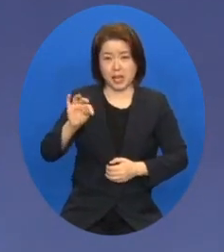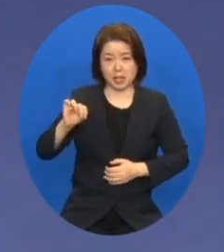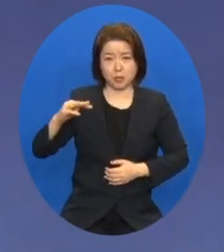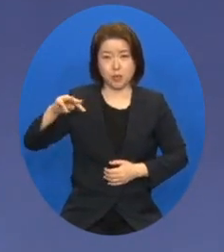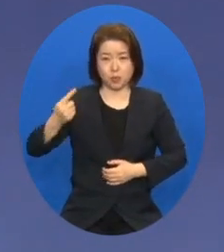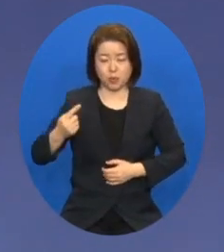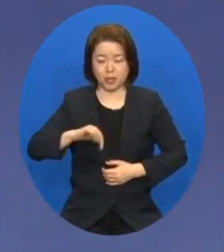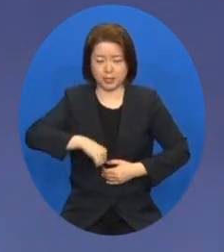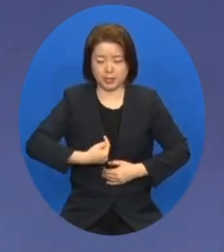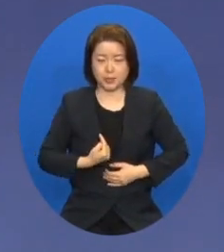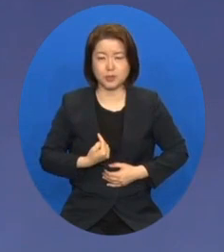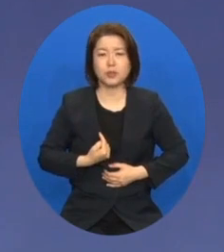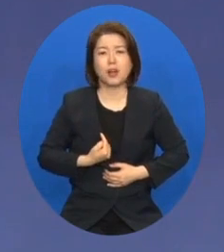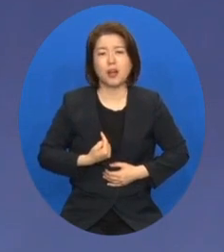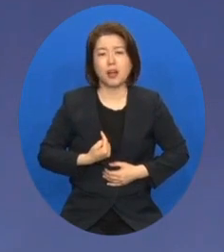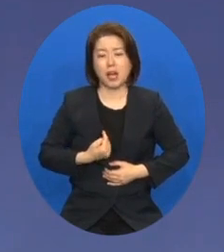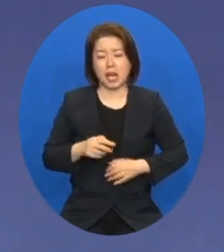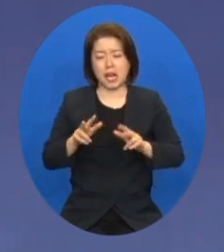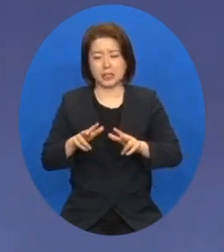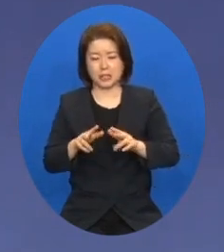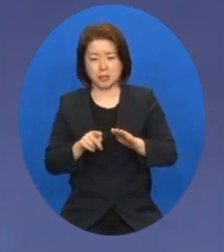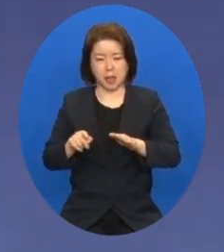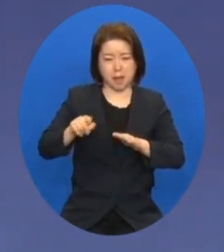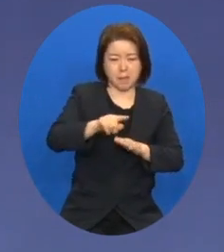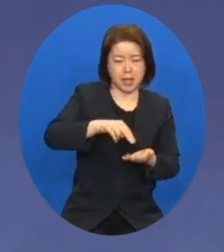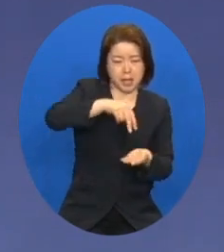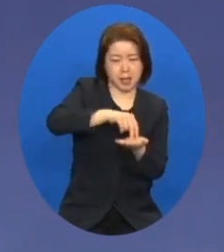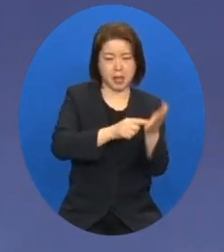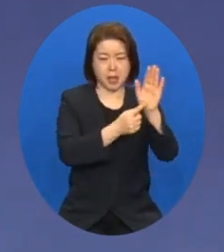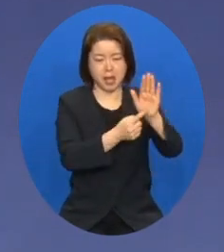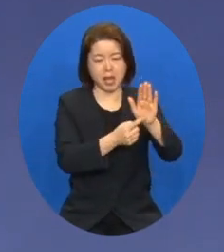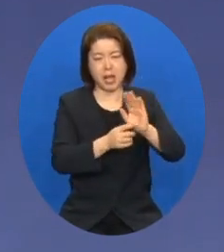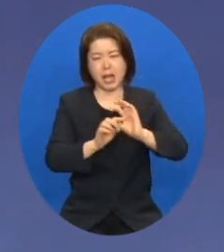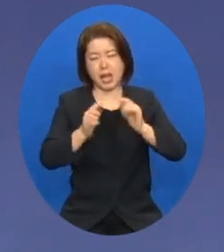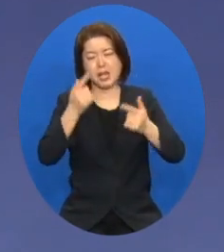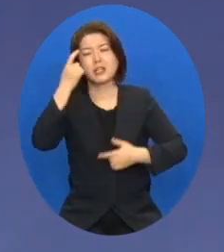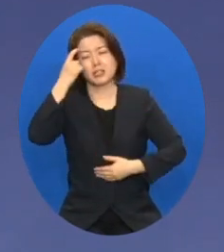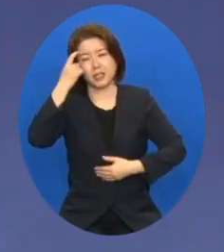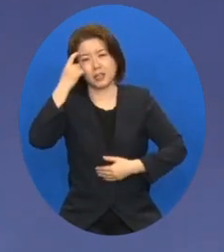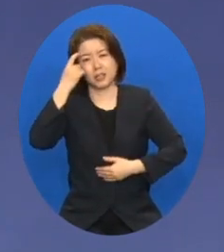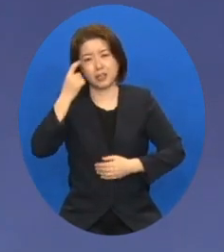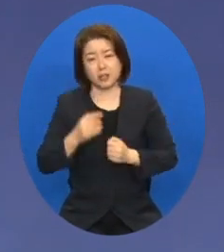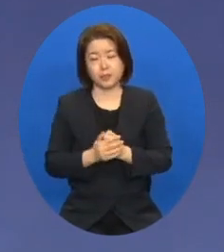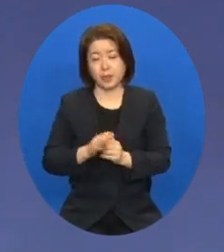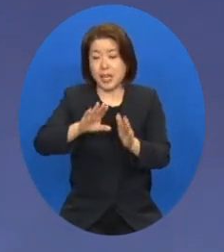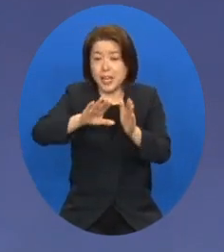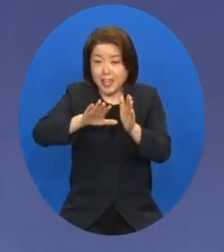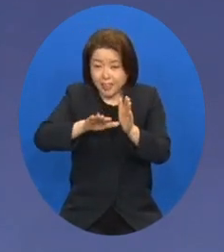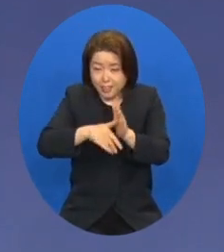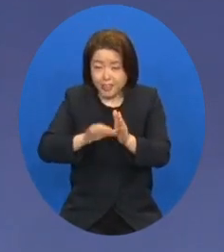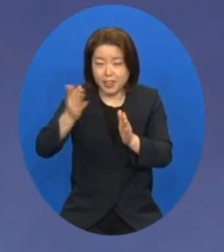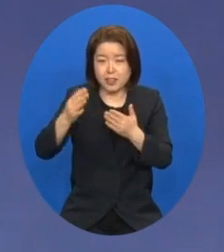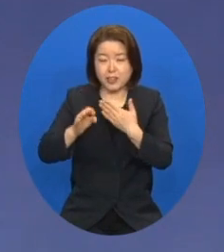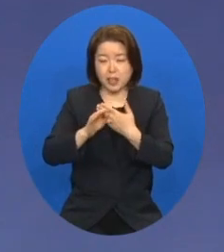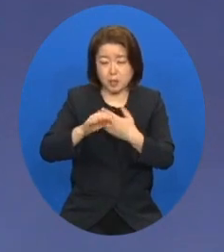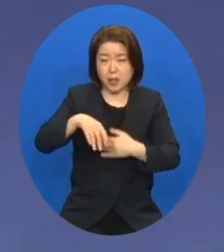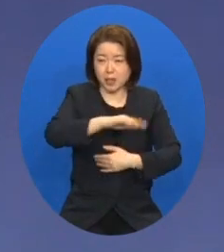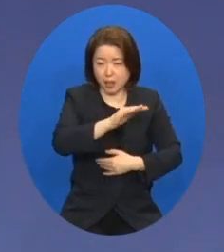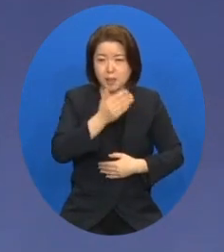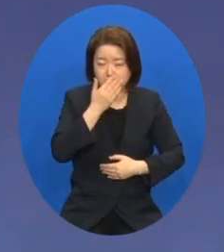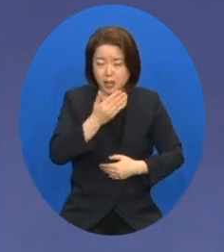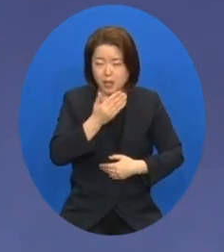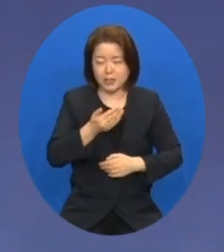자기 자신이 나설 때가 아니라고 생각을 했던 거죠 때가 되면 가겠지만 지금은 아닌 것